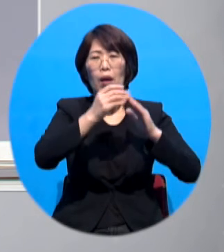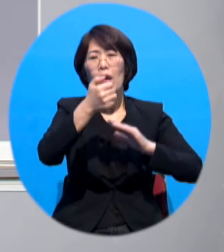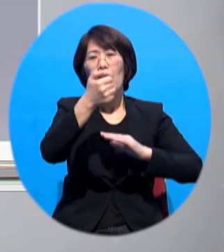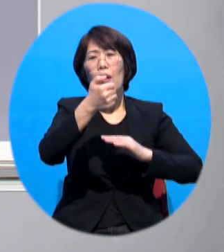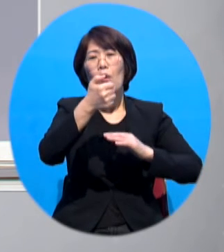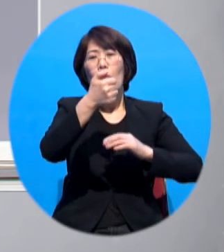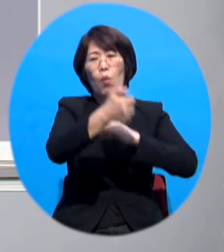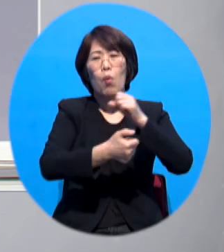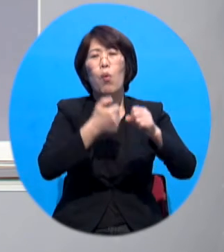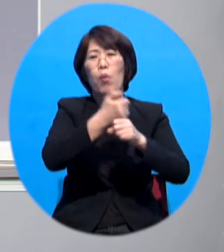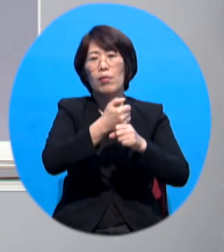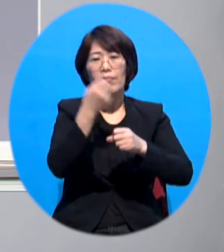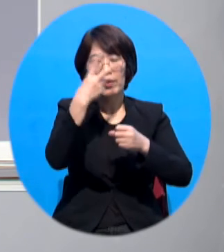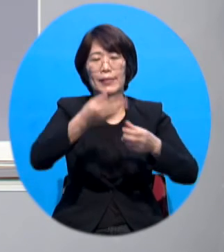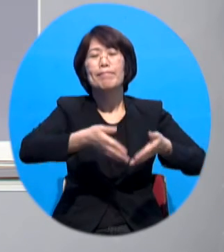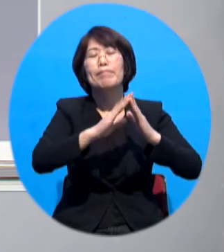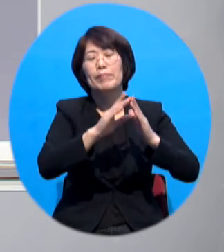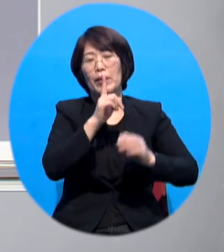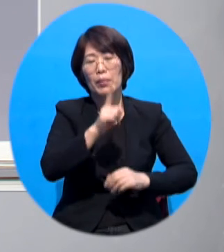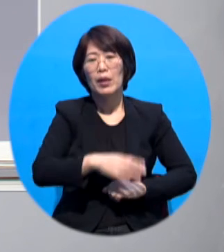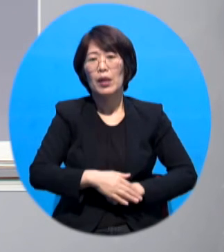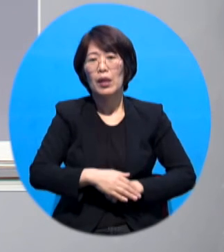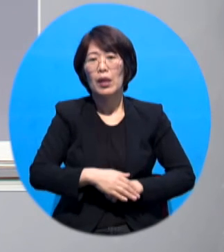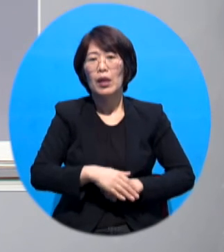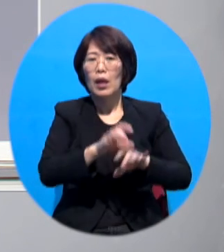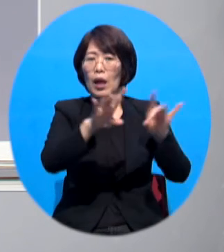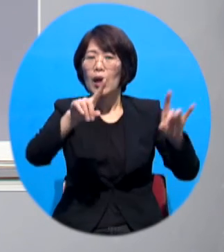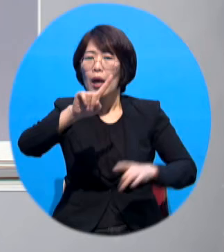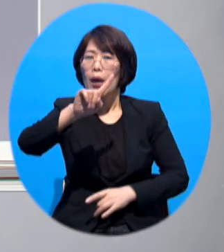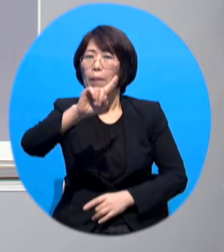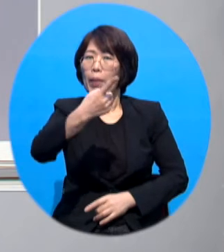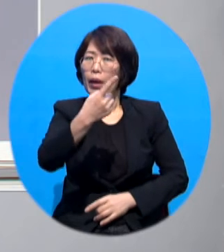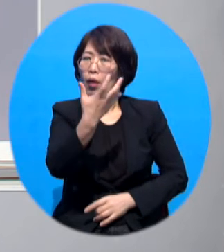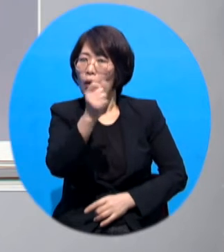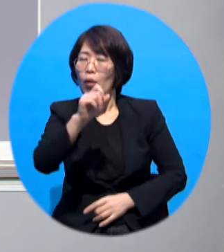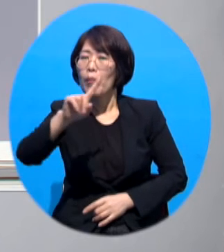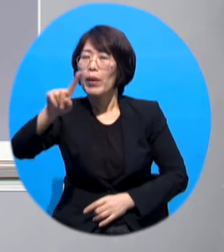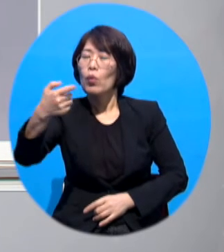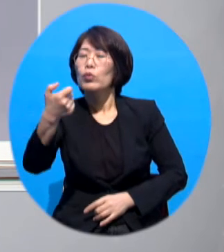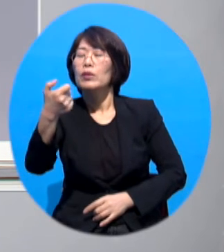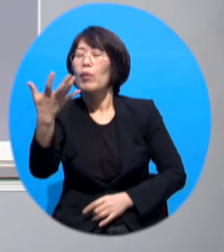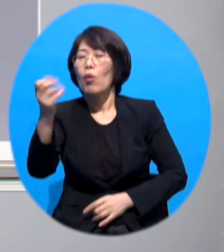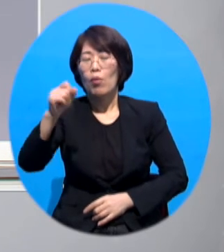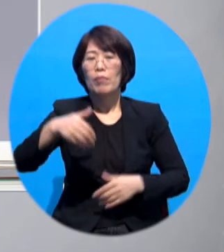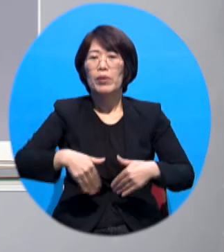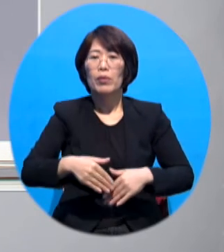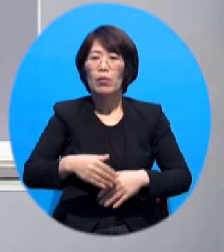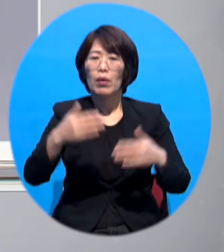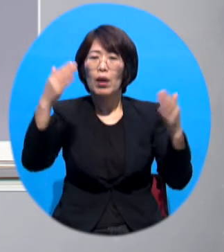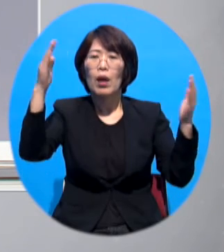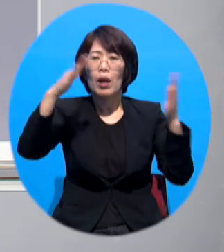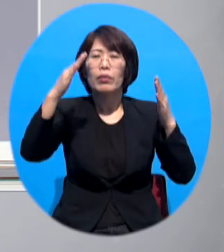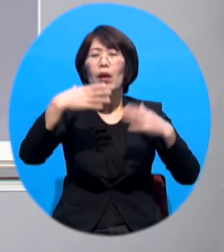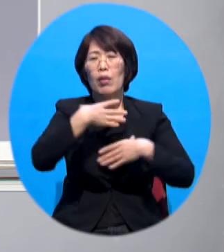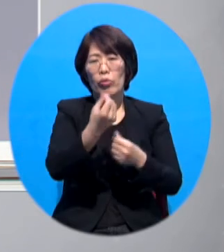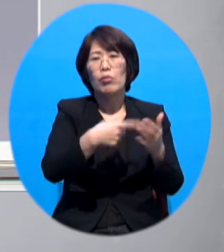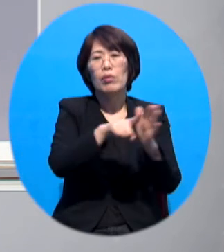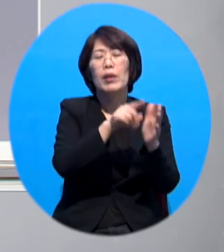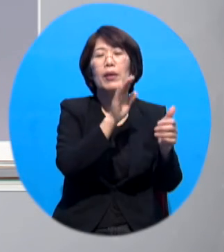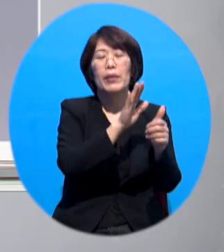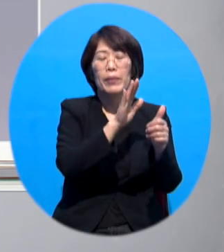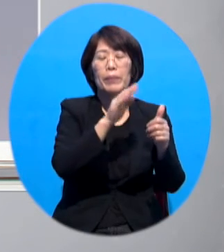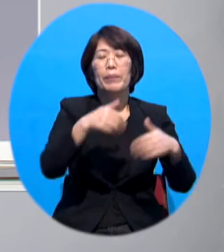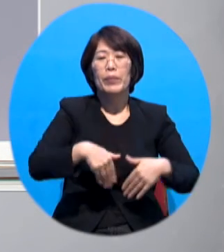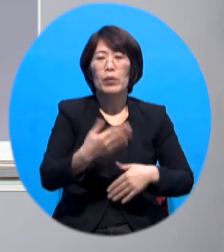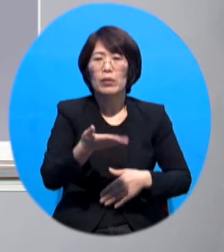내용이 사실은 현실입니다 1 학교다 50억 에서 150억 을 드리고 있구요 그런데 학생 안전을 위해 써도 굉장히 심판 일인데